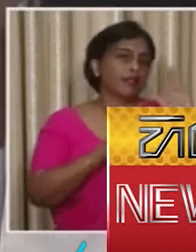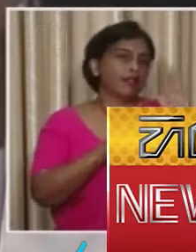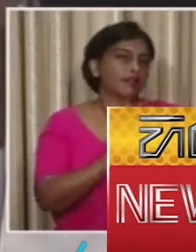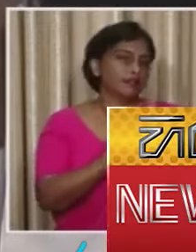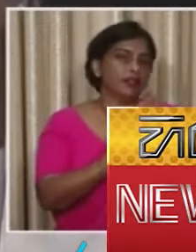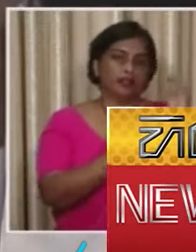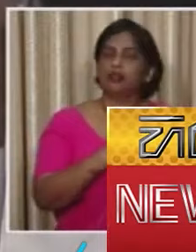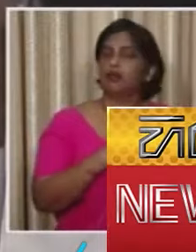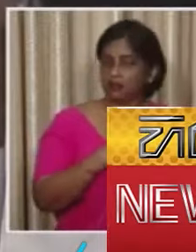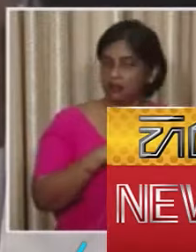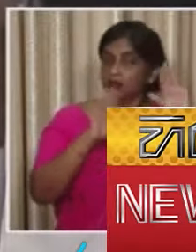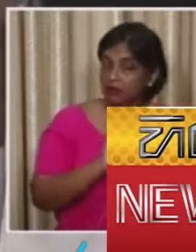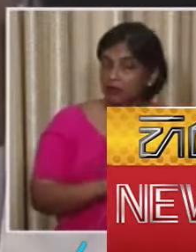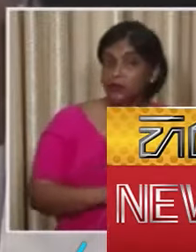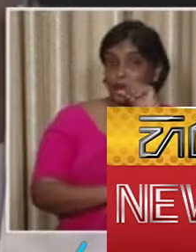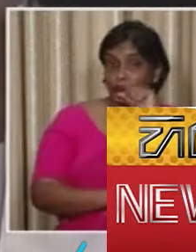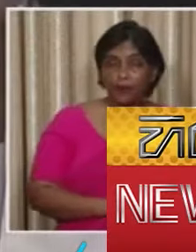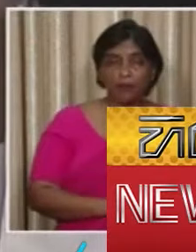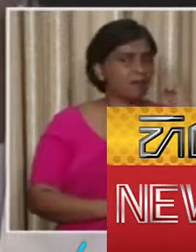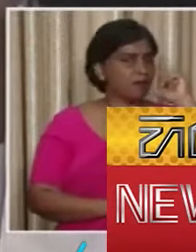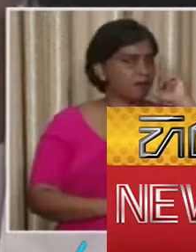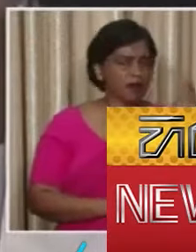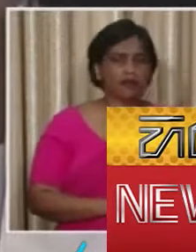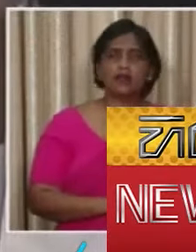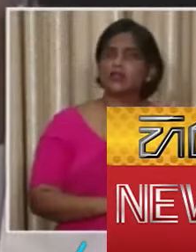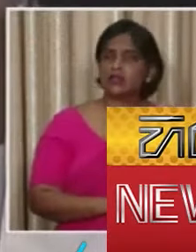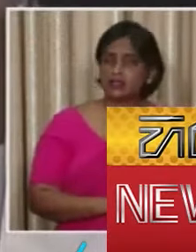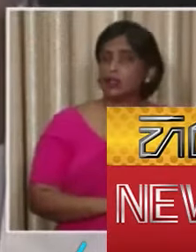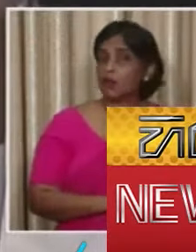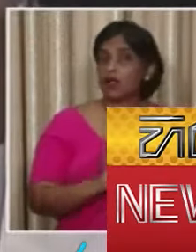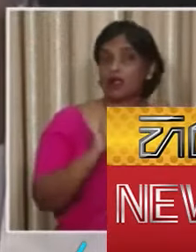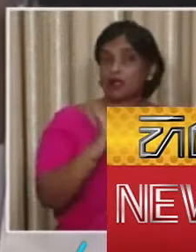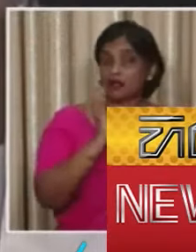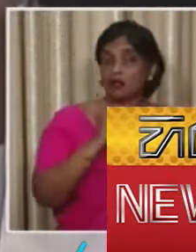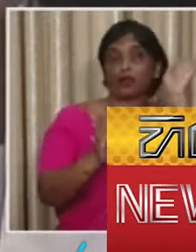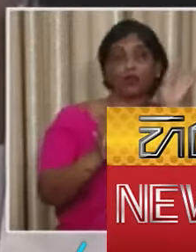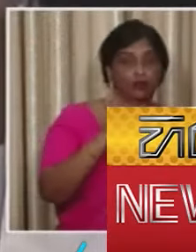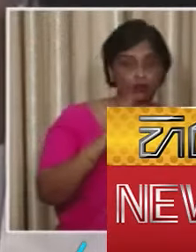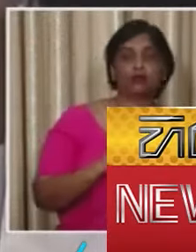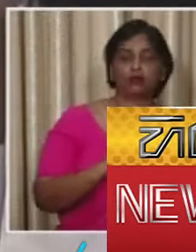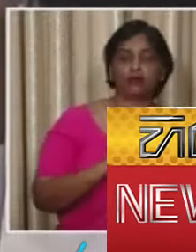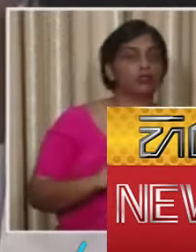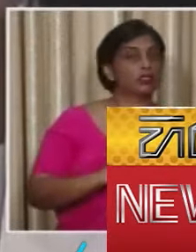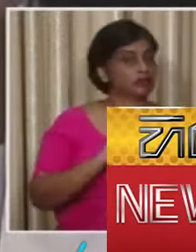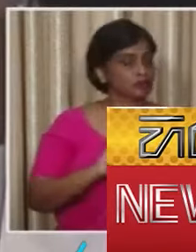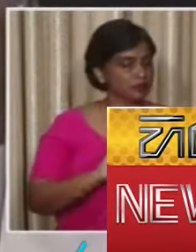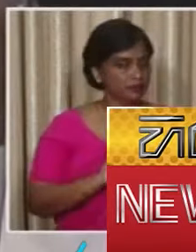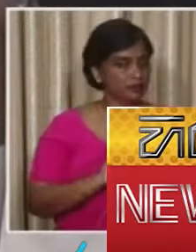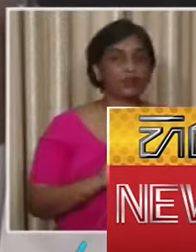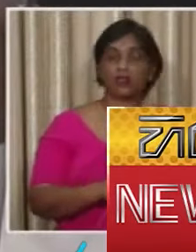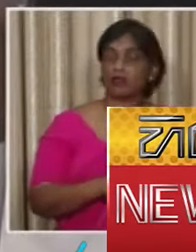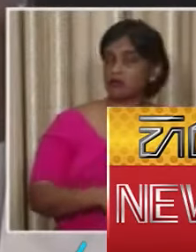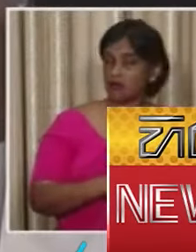ලබා දෙන්නේ. නමුත් මේ යථාර්ථය නොදැන සමහර මූලික ණය කපා හැරීමක් සඳහා ශ්‍රී ලංකා